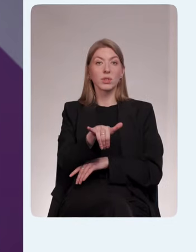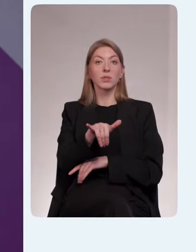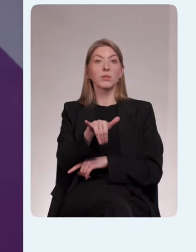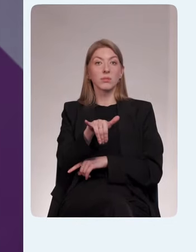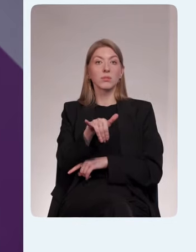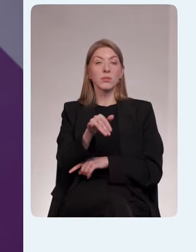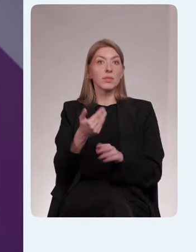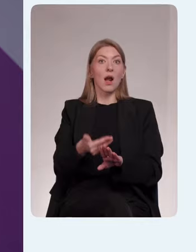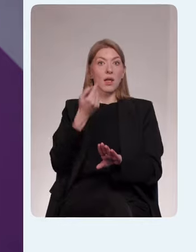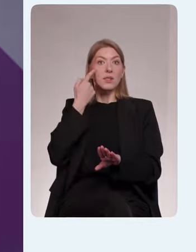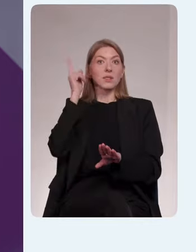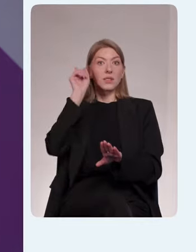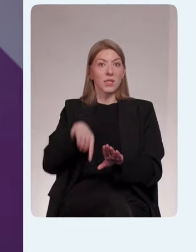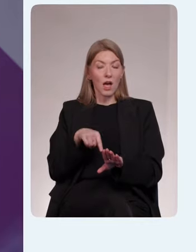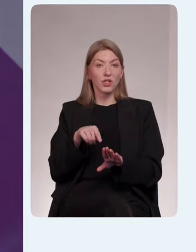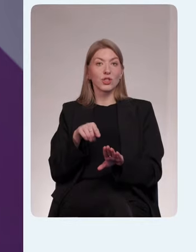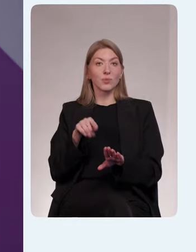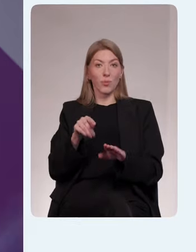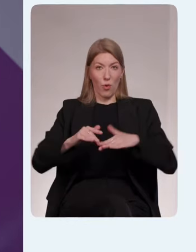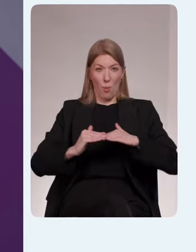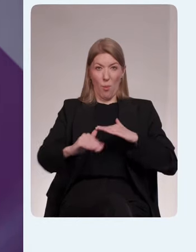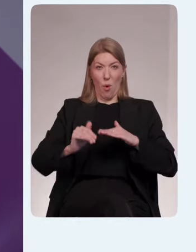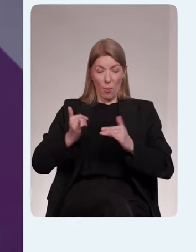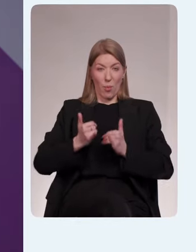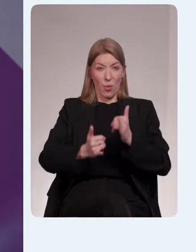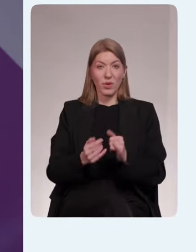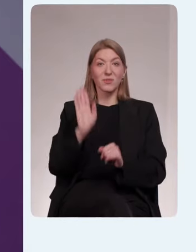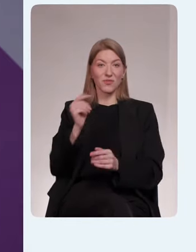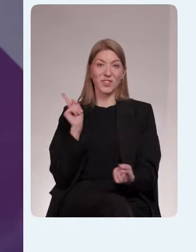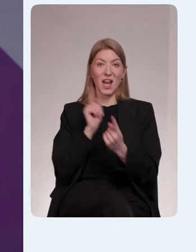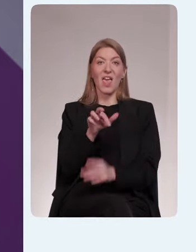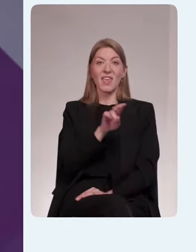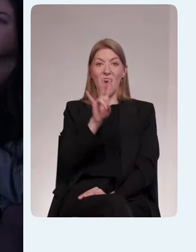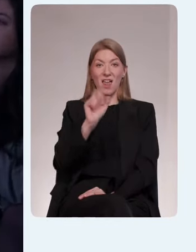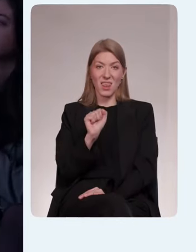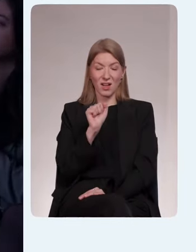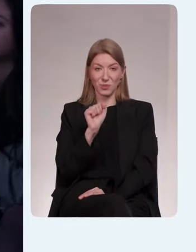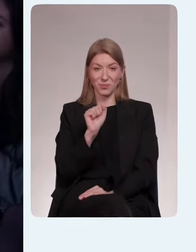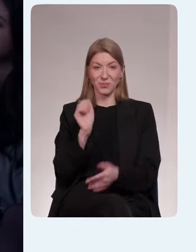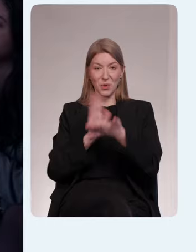этом знаешь по хрипящим колонкам. Давайте встретим Яна Киборг.